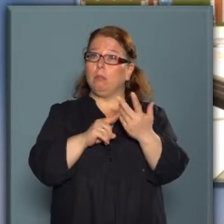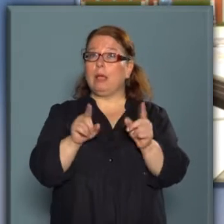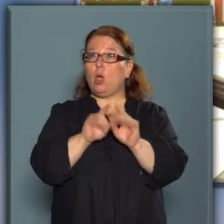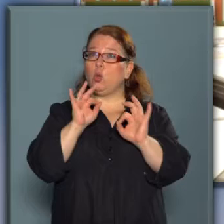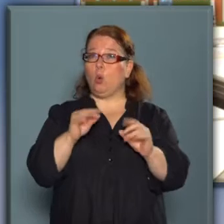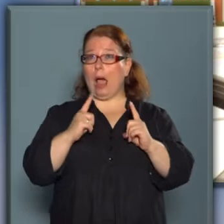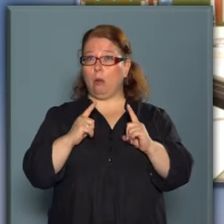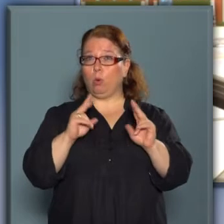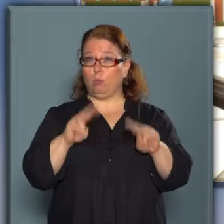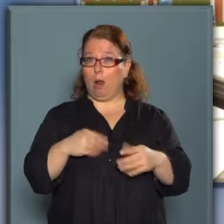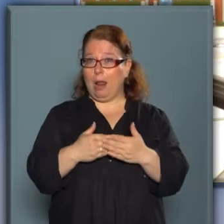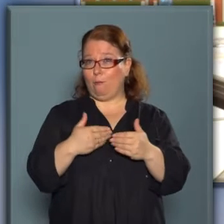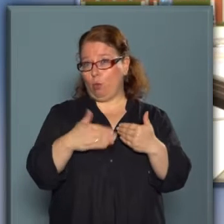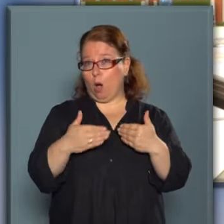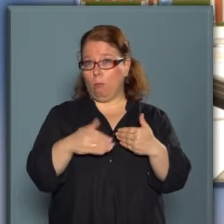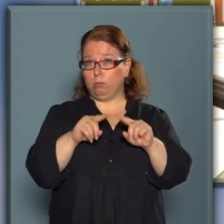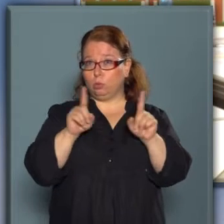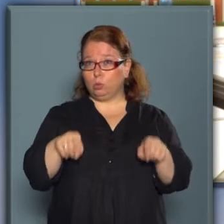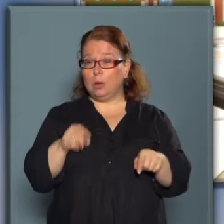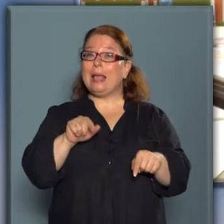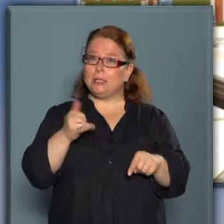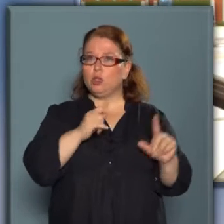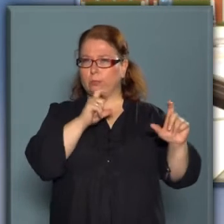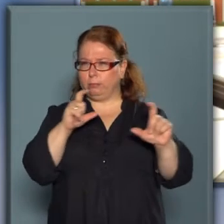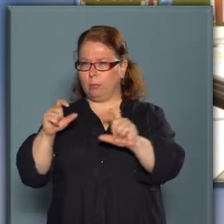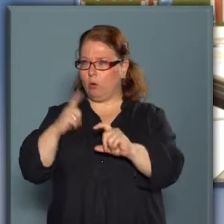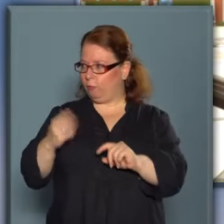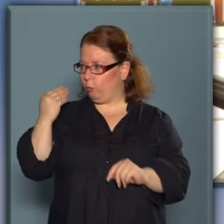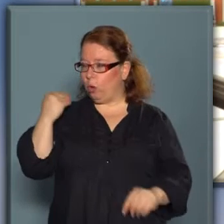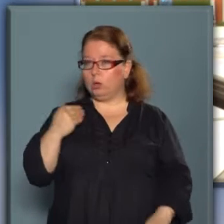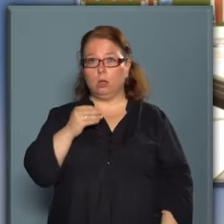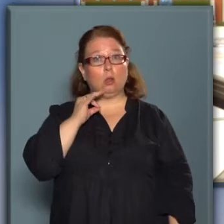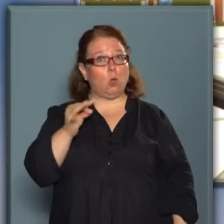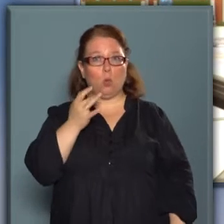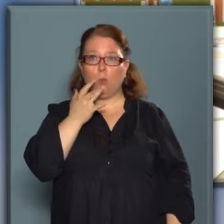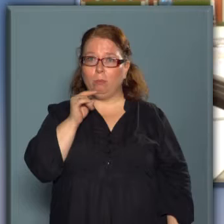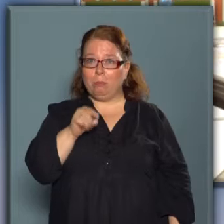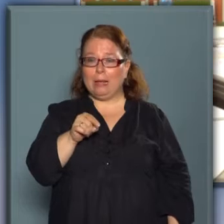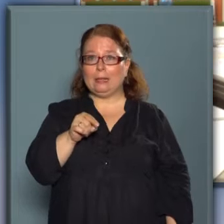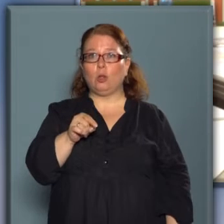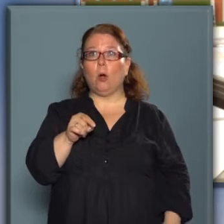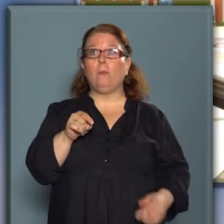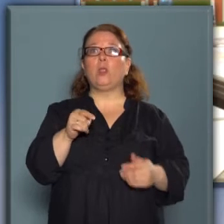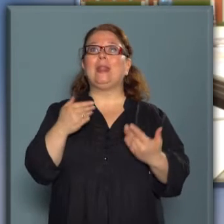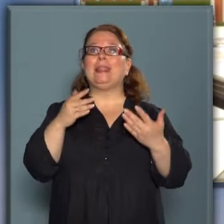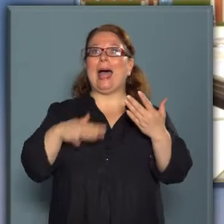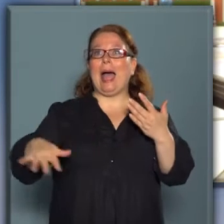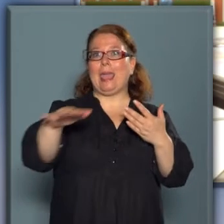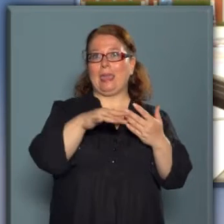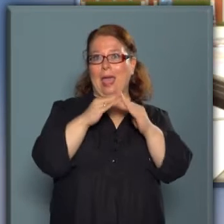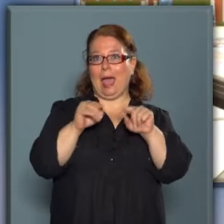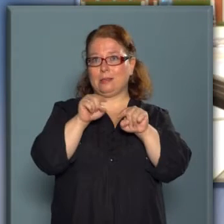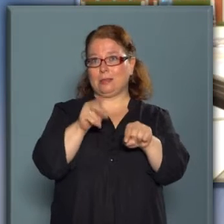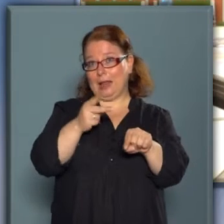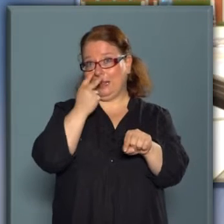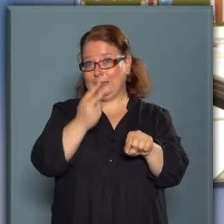jó állapotban lévő kapu, ezeket is lefényképezte. Nagyon jó példa rá a tájházban is meg